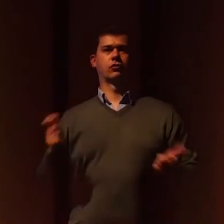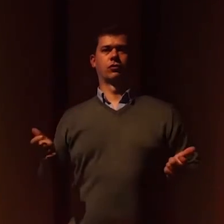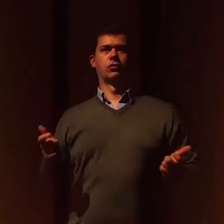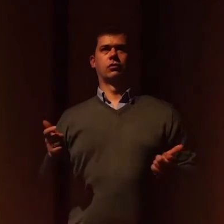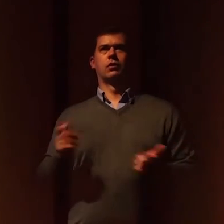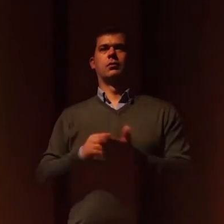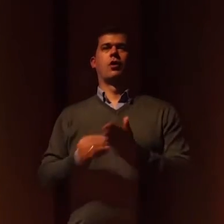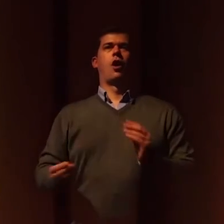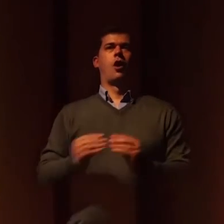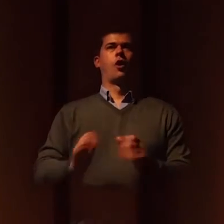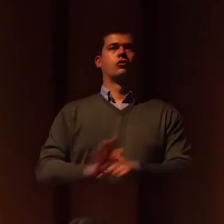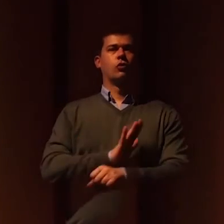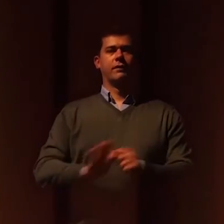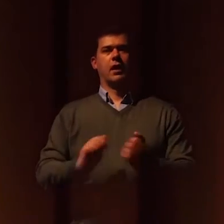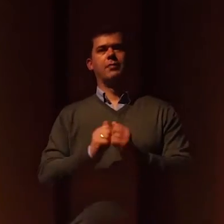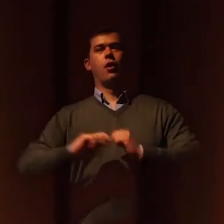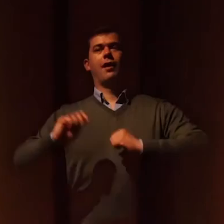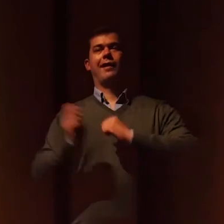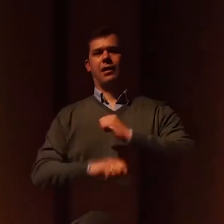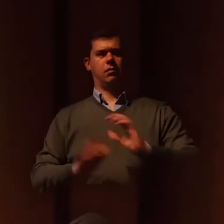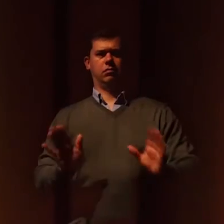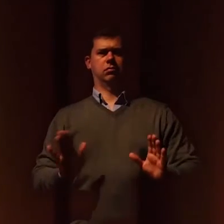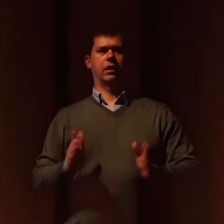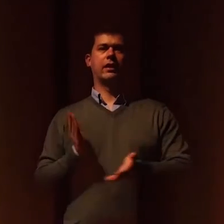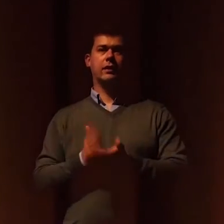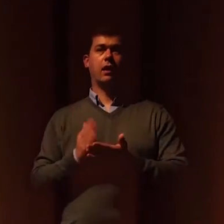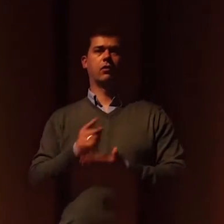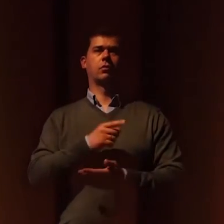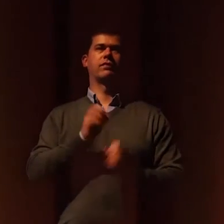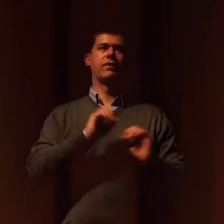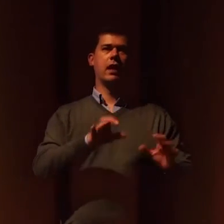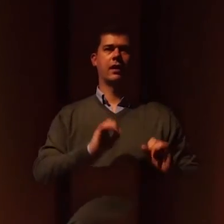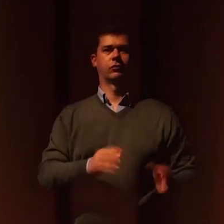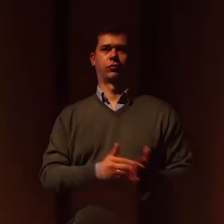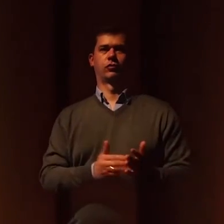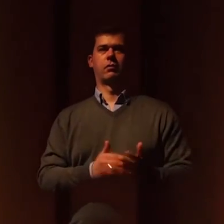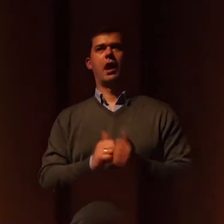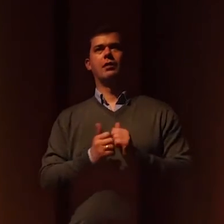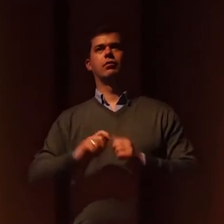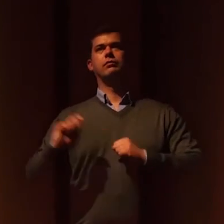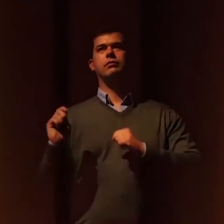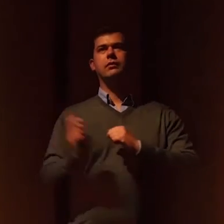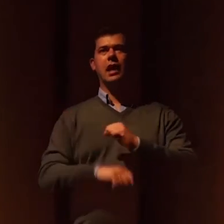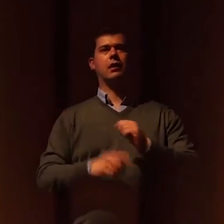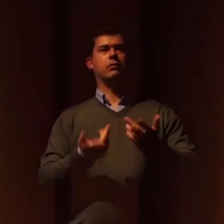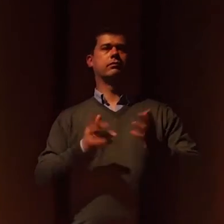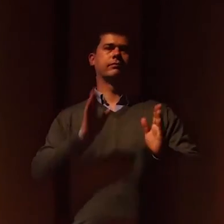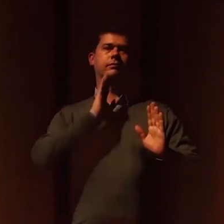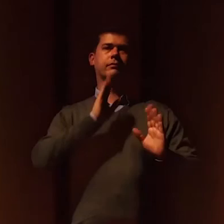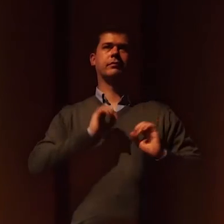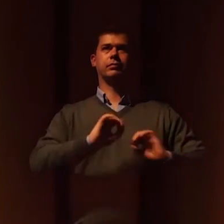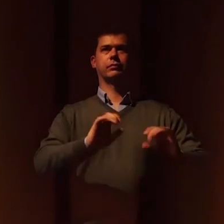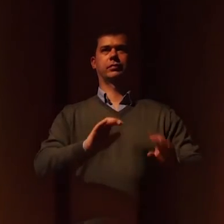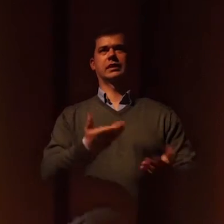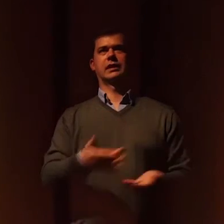chodzi o odszkodowania o karanie tylko o mediowanie tłumaczenie o jakąś możliwość polubownego załatwiania